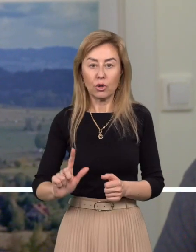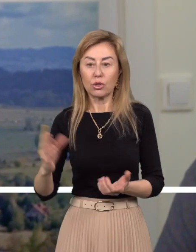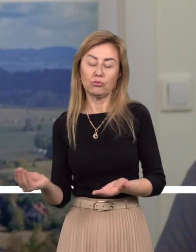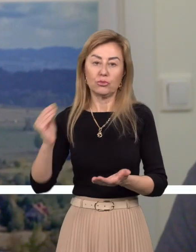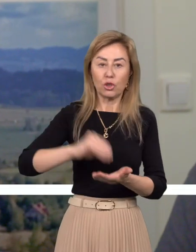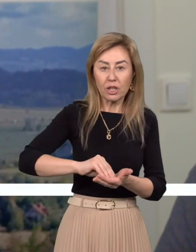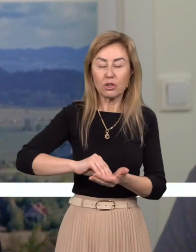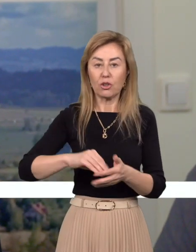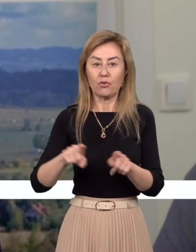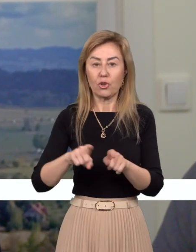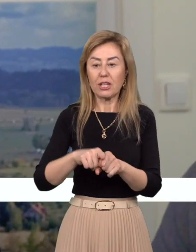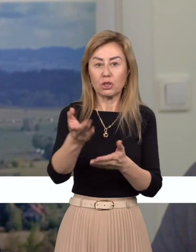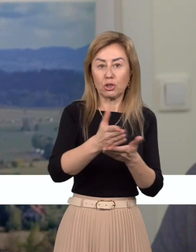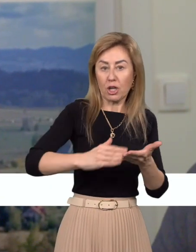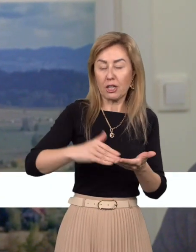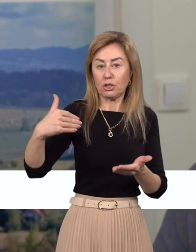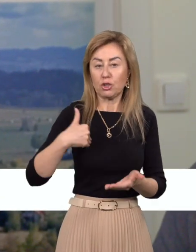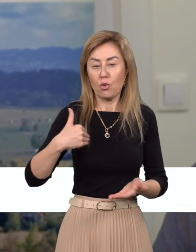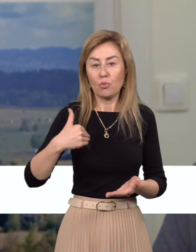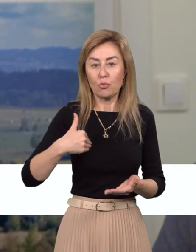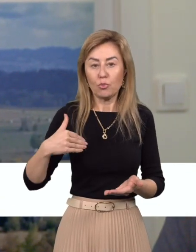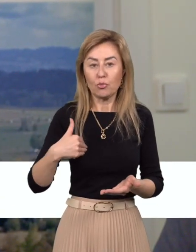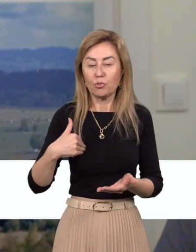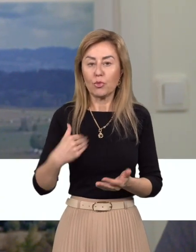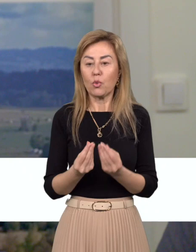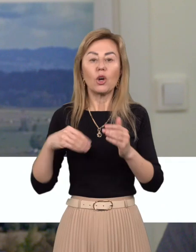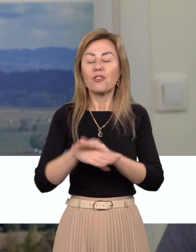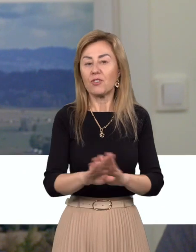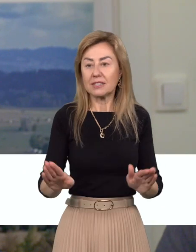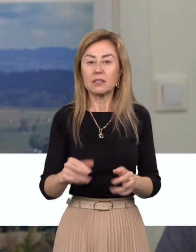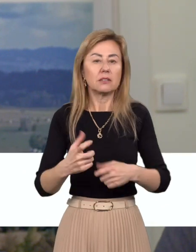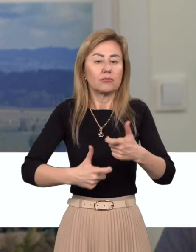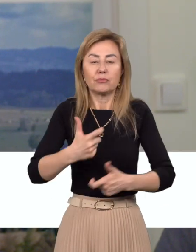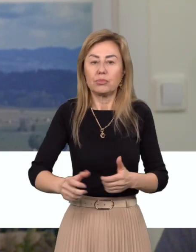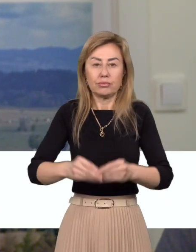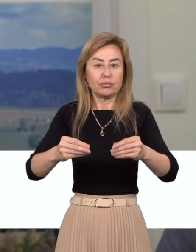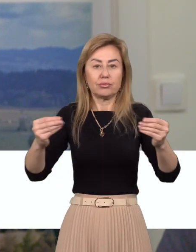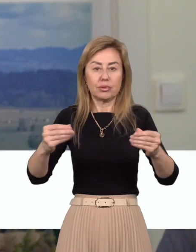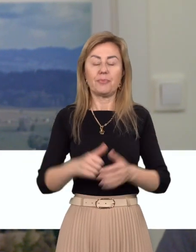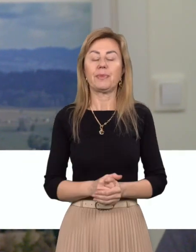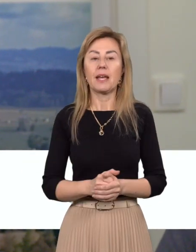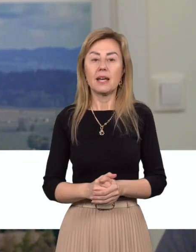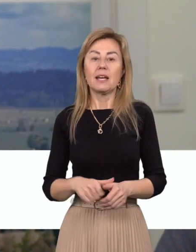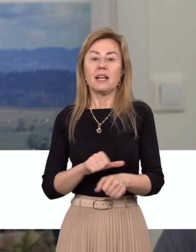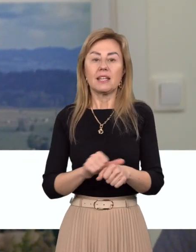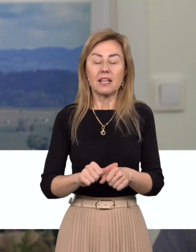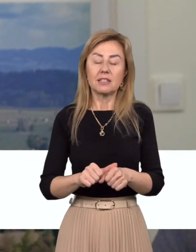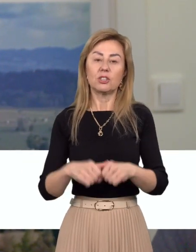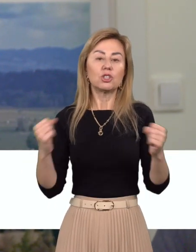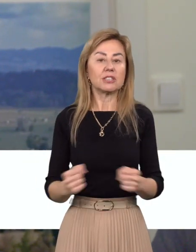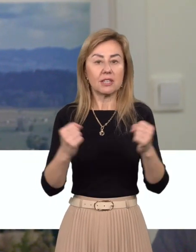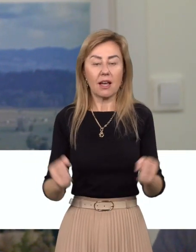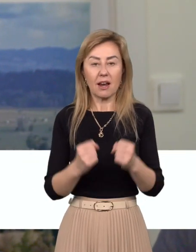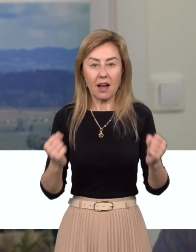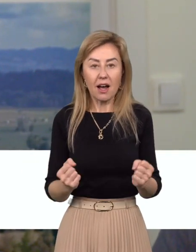34 miliony 500 tysięcy to inwestycje. Jest ogromna deklaracja, determinacja